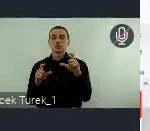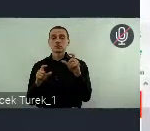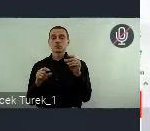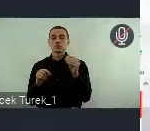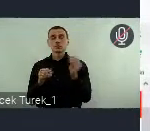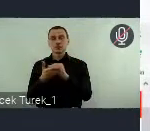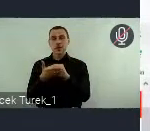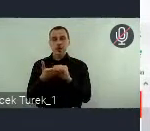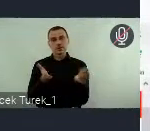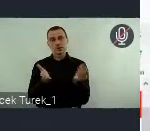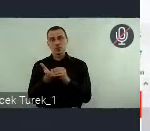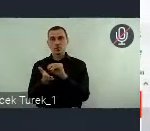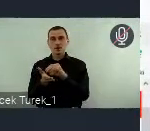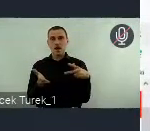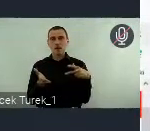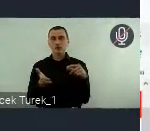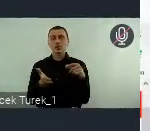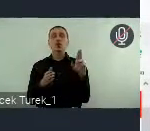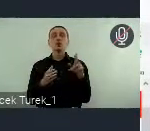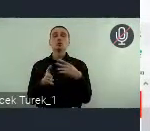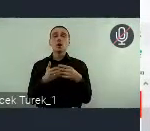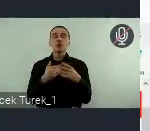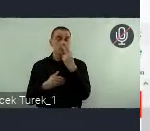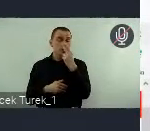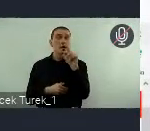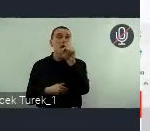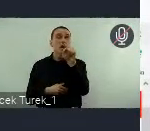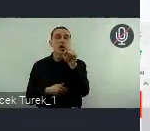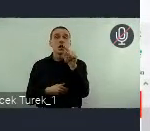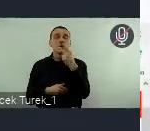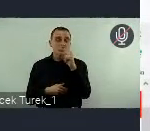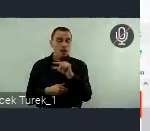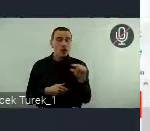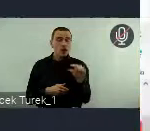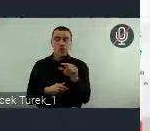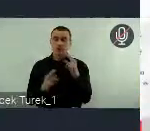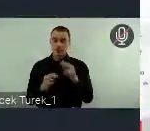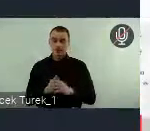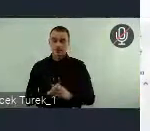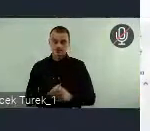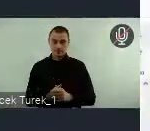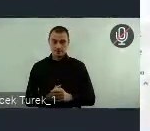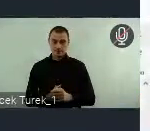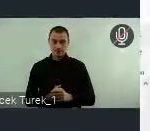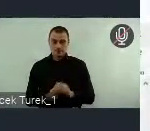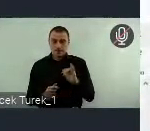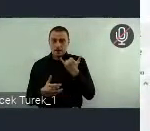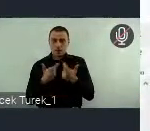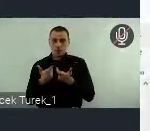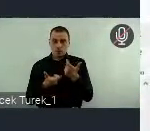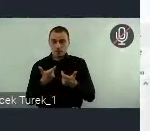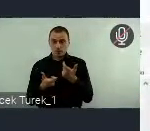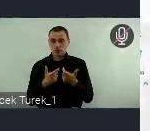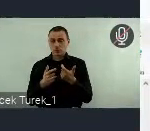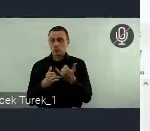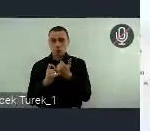tekstową żeby osoba która nie widzi również dowiedzieć się co jest na tym zdjęciu tych sposobów na uprawiania tak zwany alternatywy